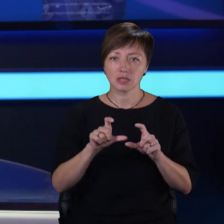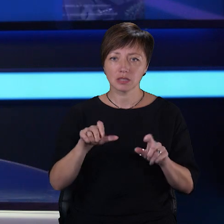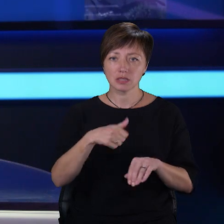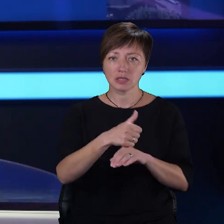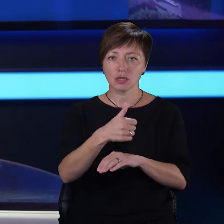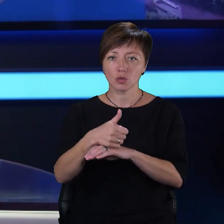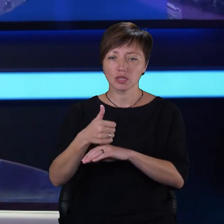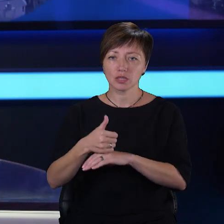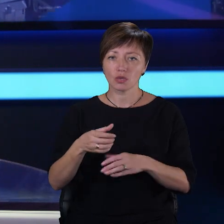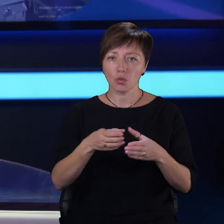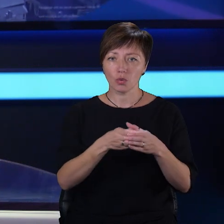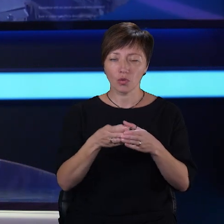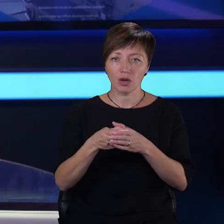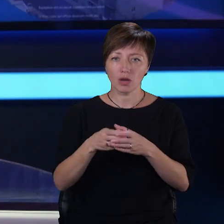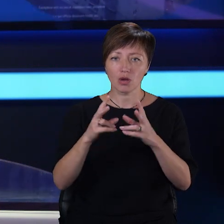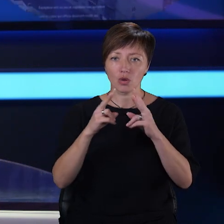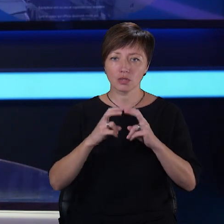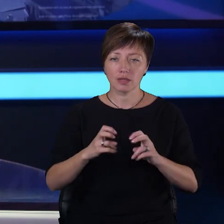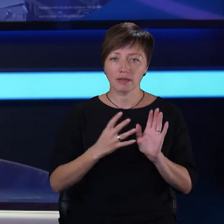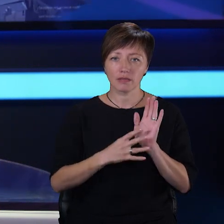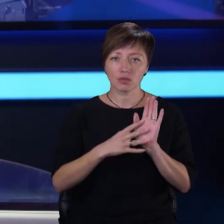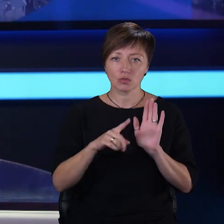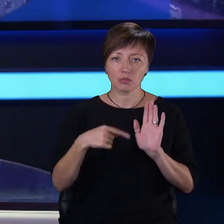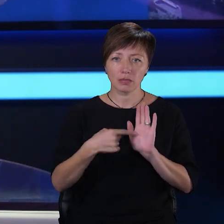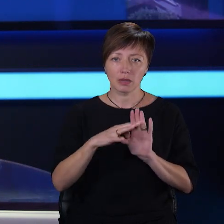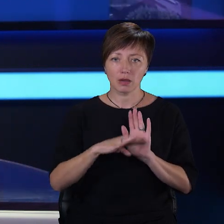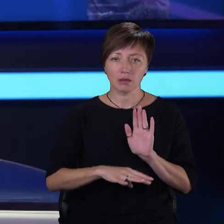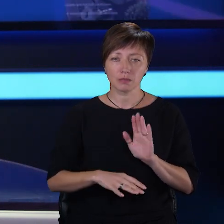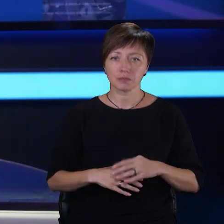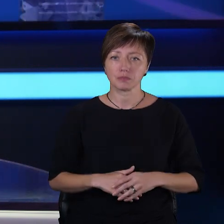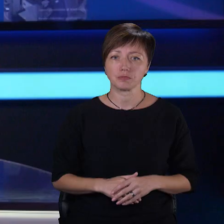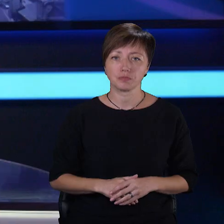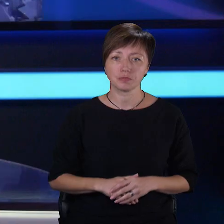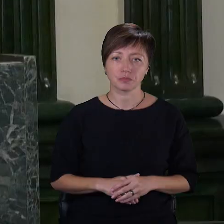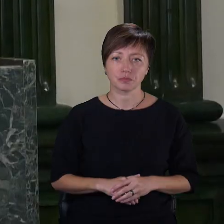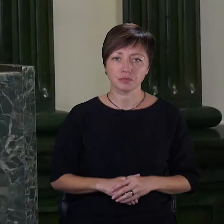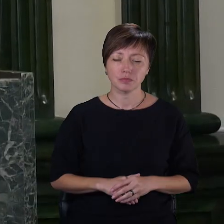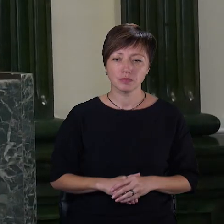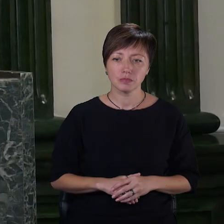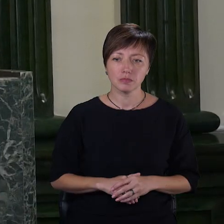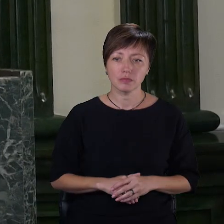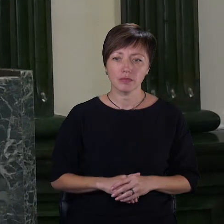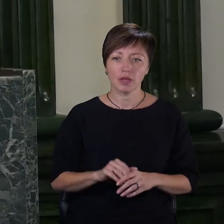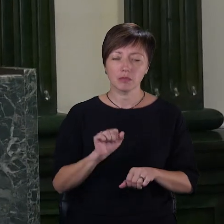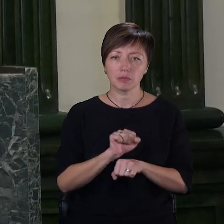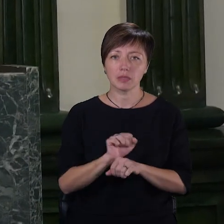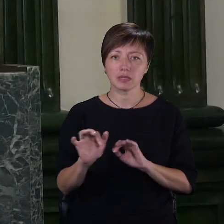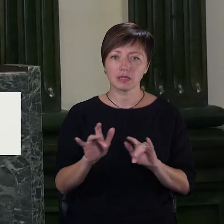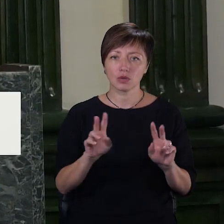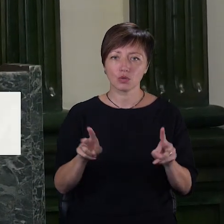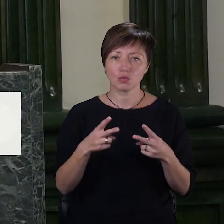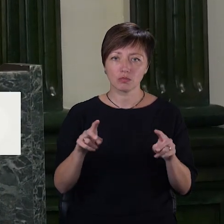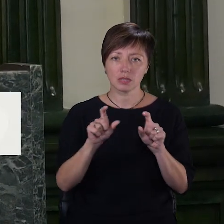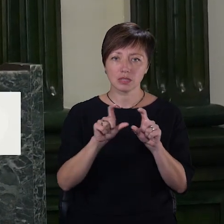старостинських округах. Загалом розглянули 90 питань. Припинення діяльності клубних